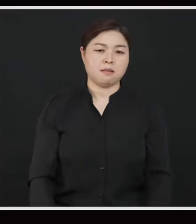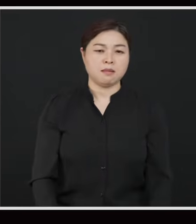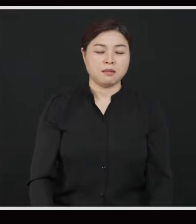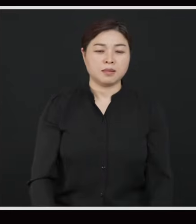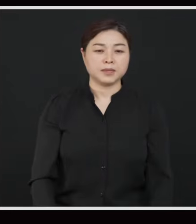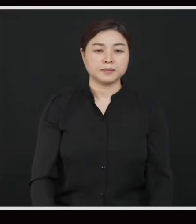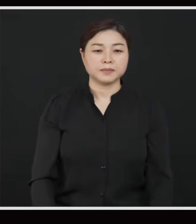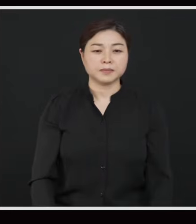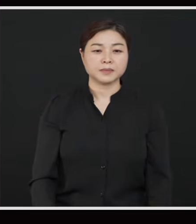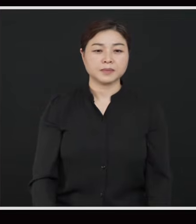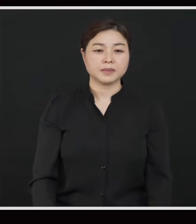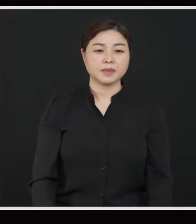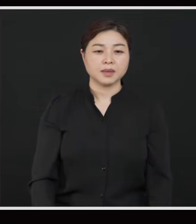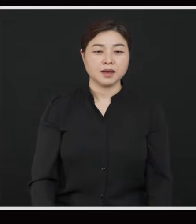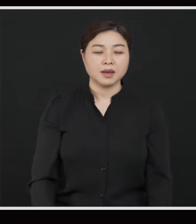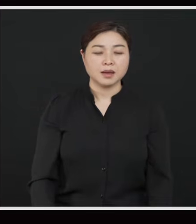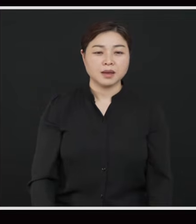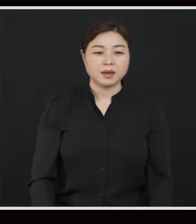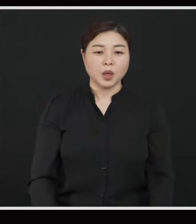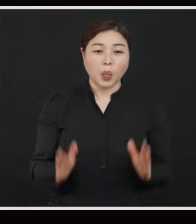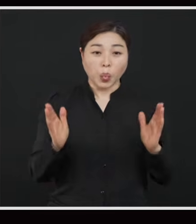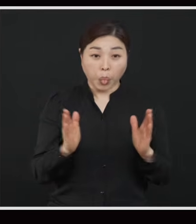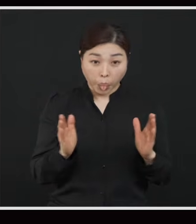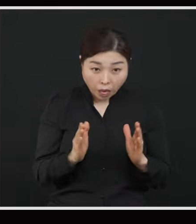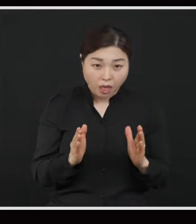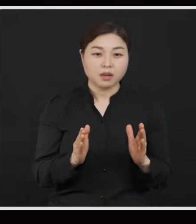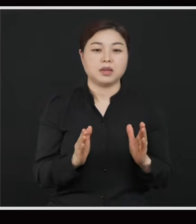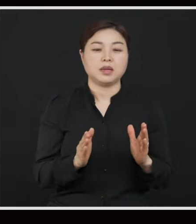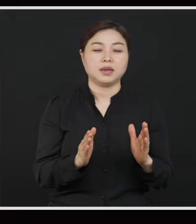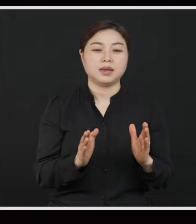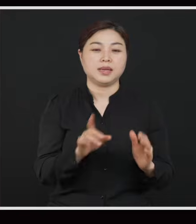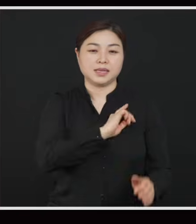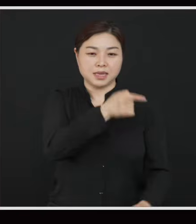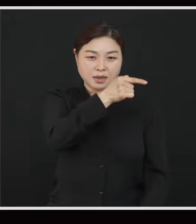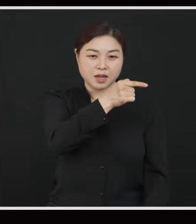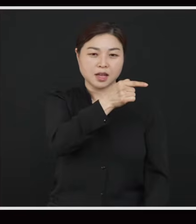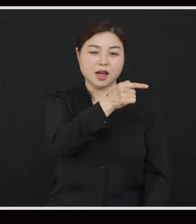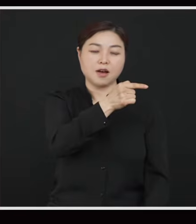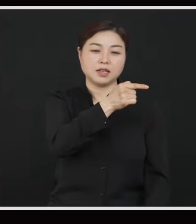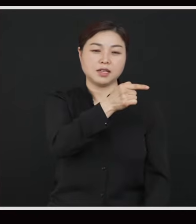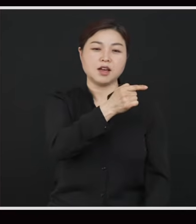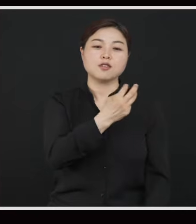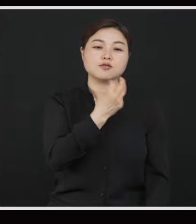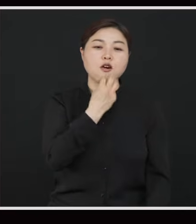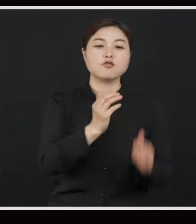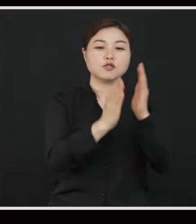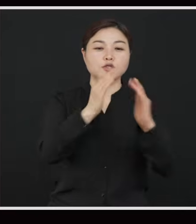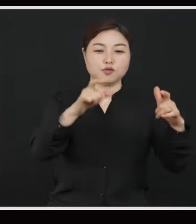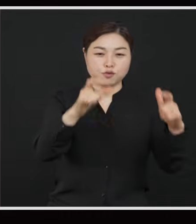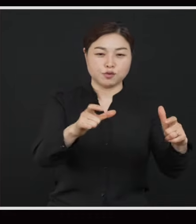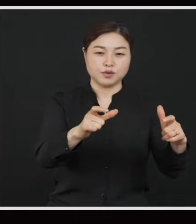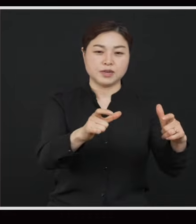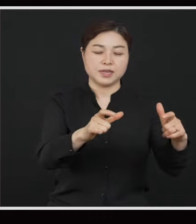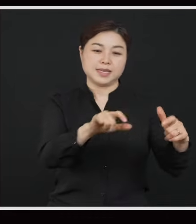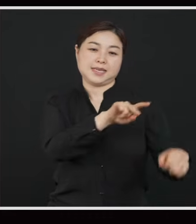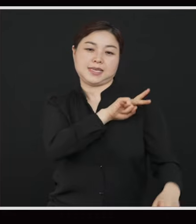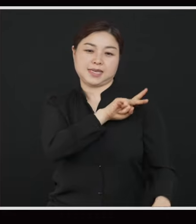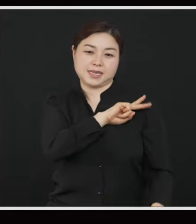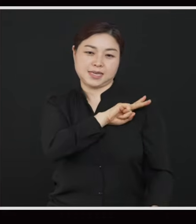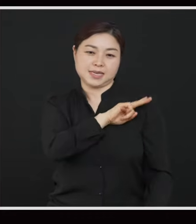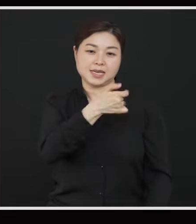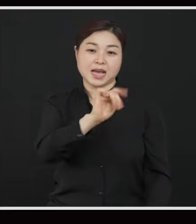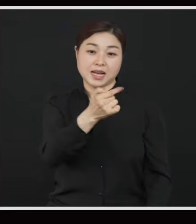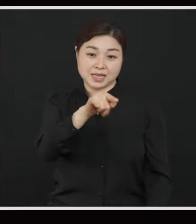여기에서 비만율 낮은 걸로 1등이 서울의 서초구, 2등이 강남구,